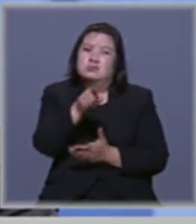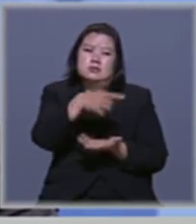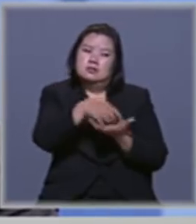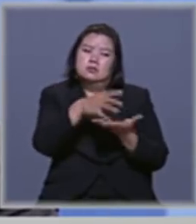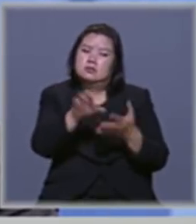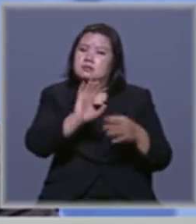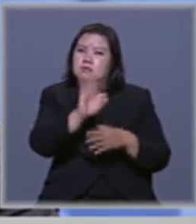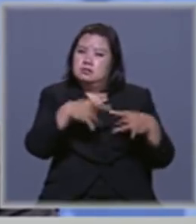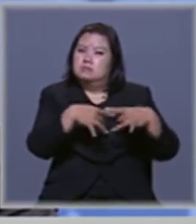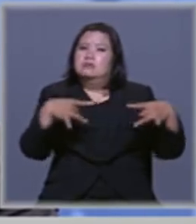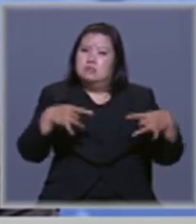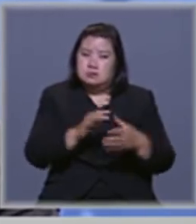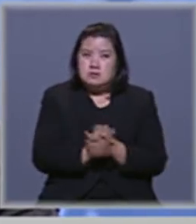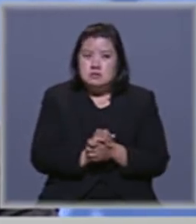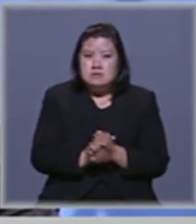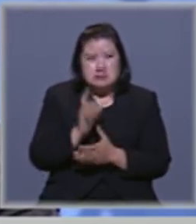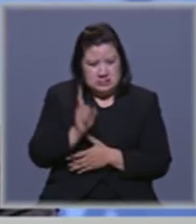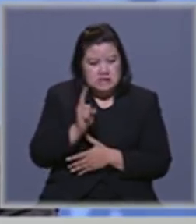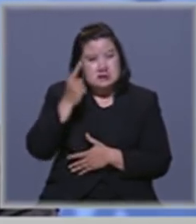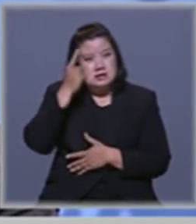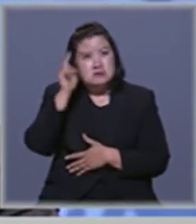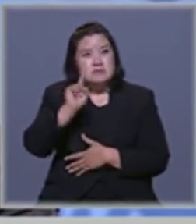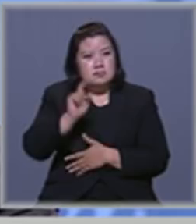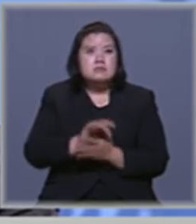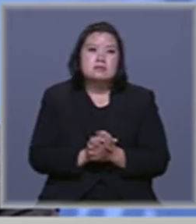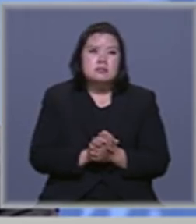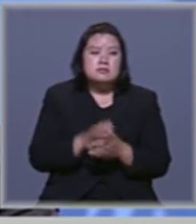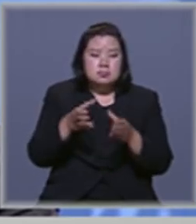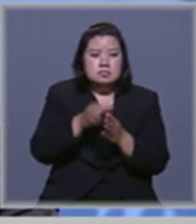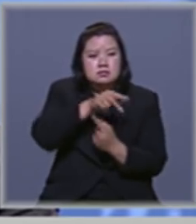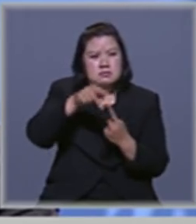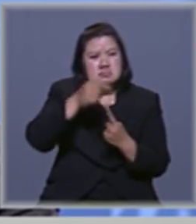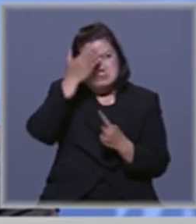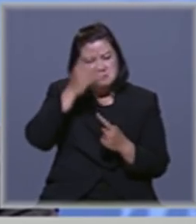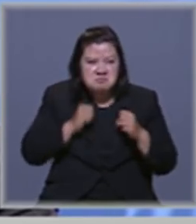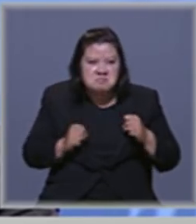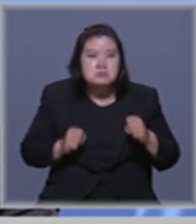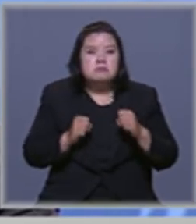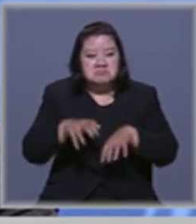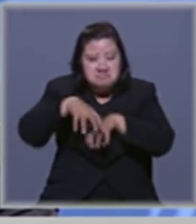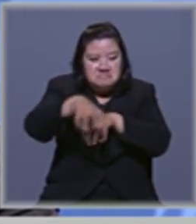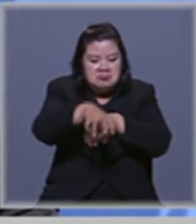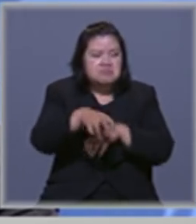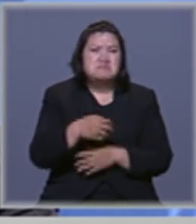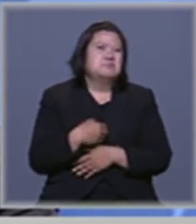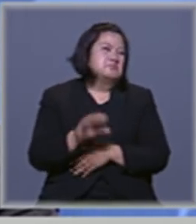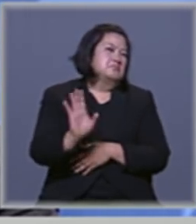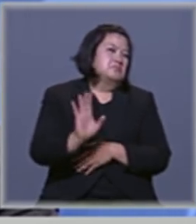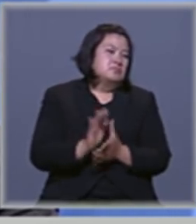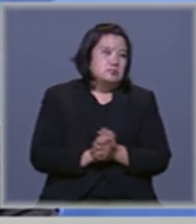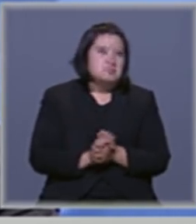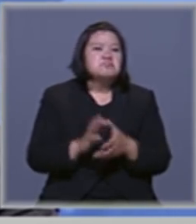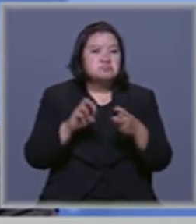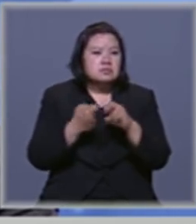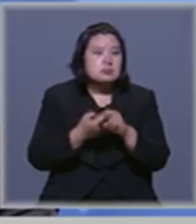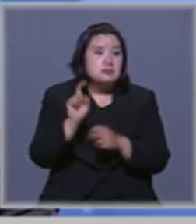ากนะอาจจะช่วยได้นิดนึงแต่ว่าจริงๆแล้วคือผมคิดว่าเพื่อไทยก็ต้องสู้เต็มเหนี่ยวสู้เต็มเหนี่ยวไปเถอะผมคิดว่าปัญหาเพื่อไทยอยู่ตรงนี้ว่